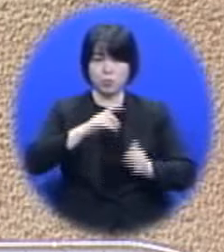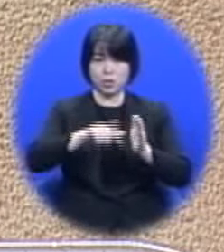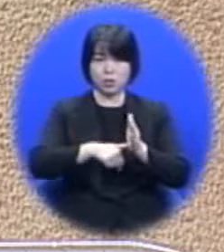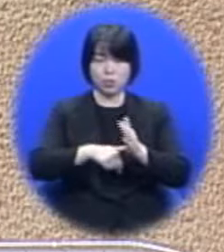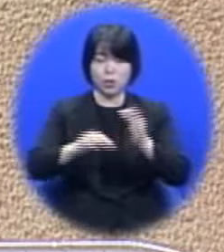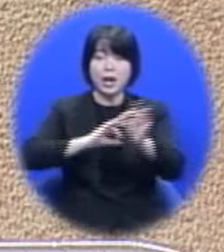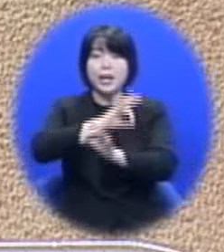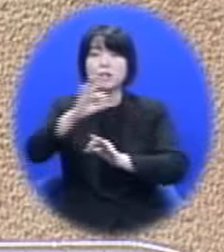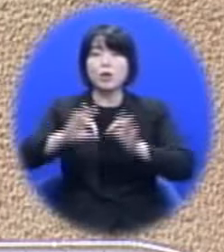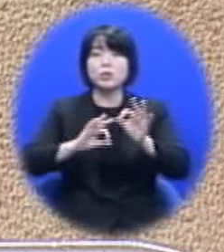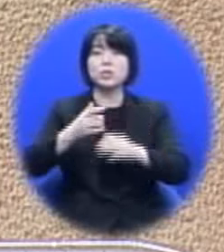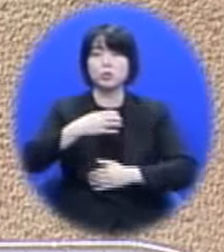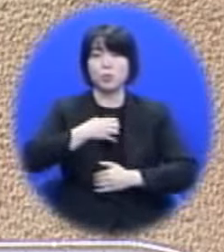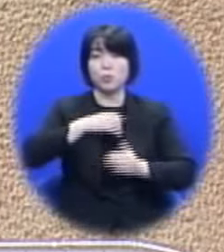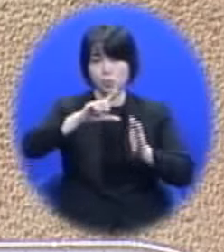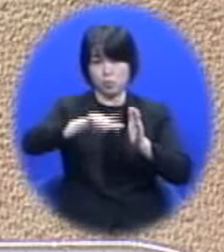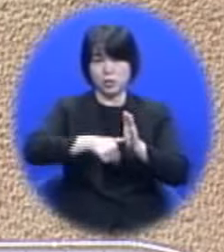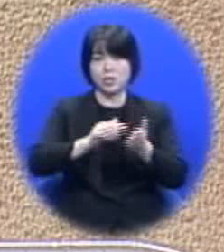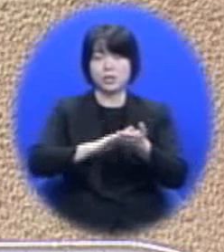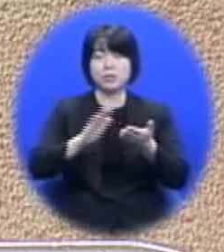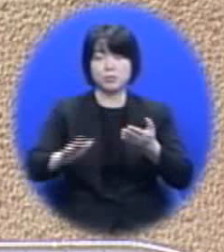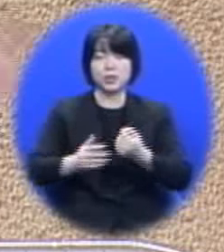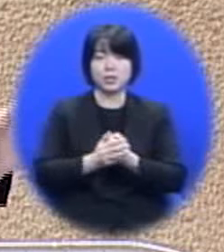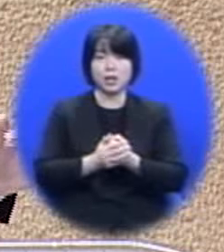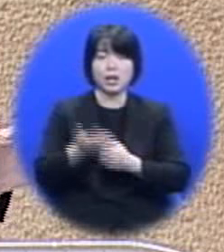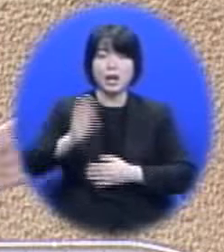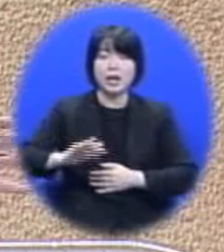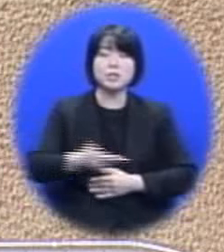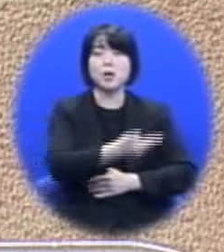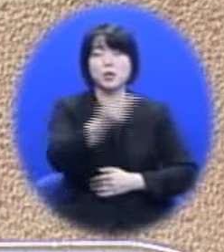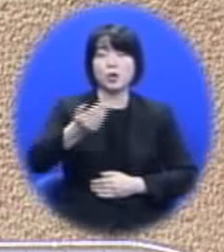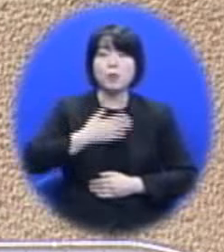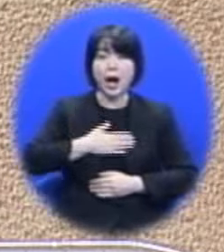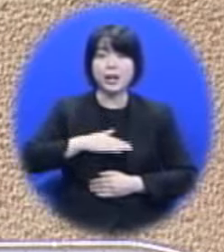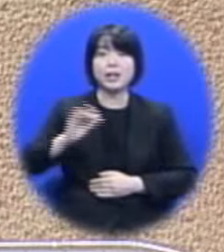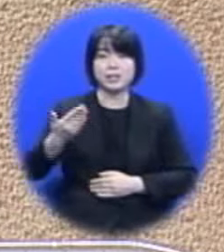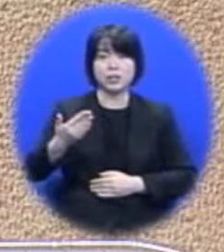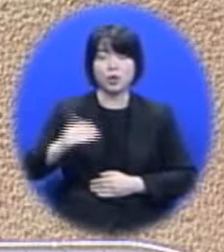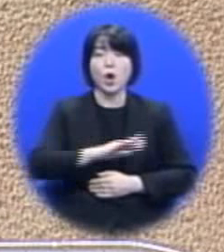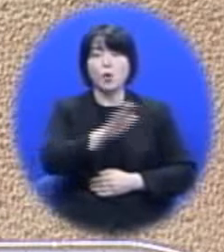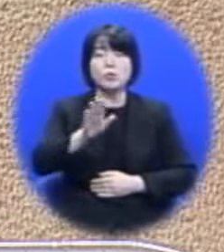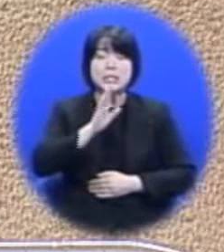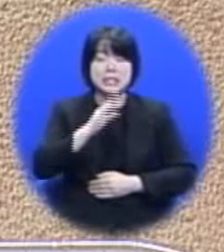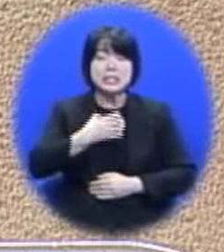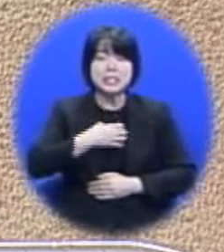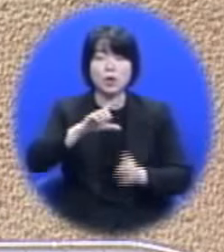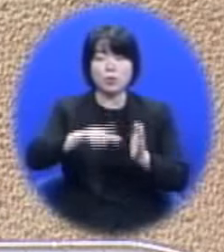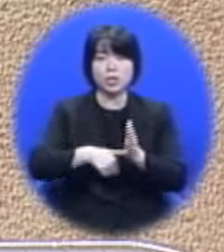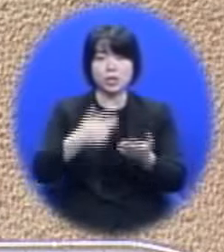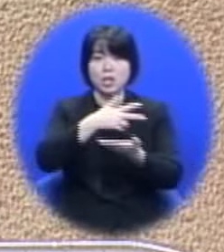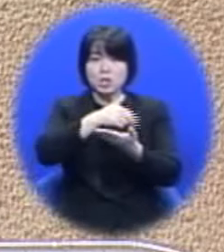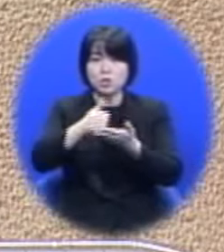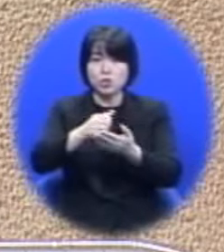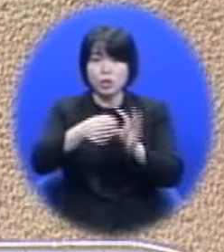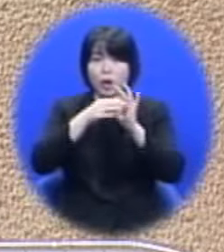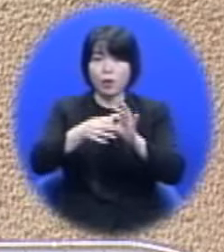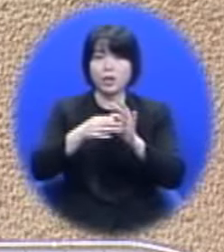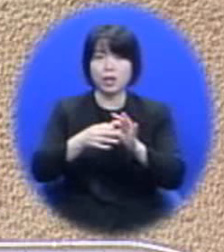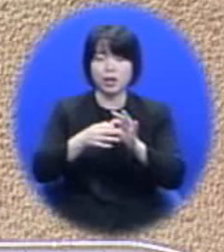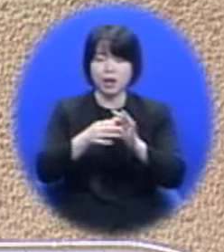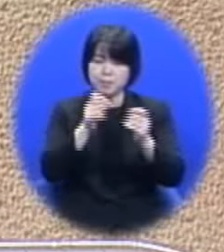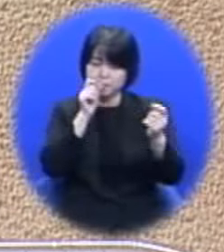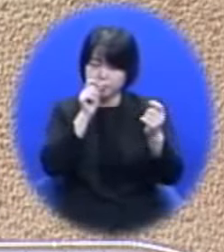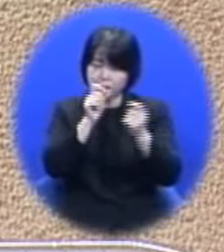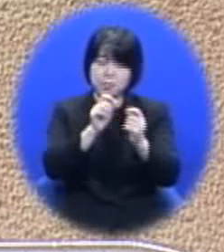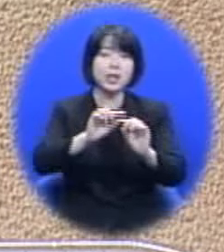위기예요. 그러나 여러분 아셔야 됩니다. 우리의 진짜 위기는요, 주님과의 관계가 밀접하지